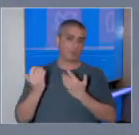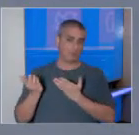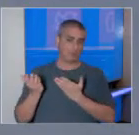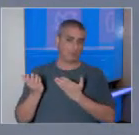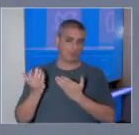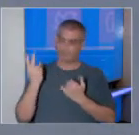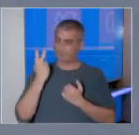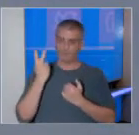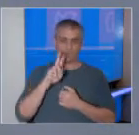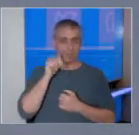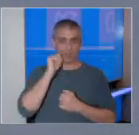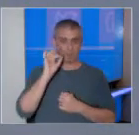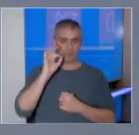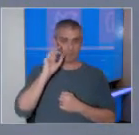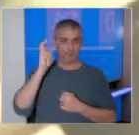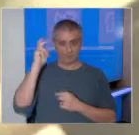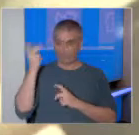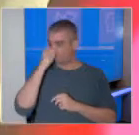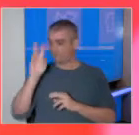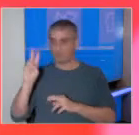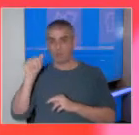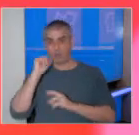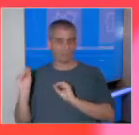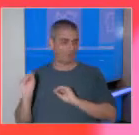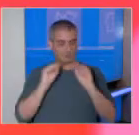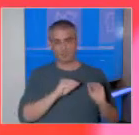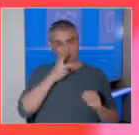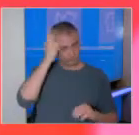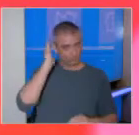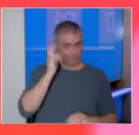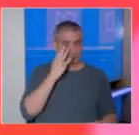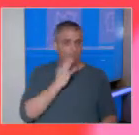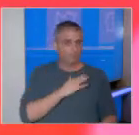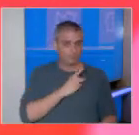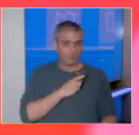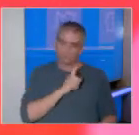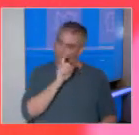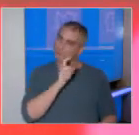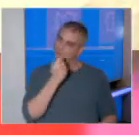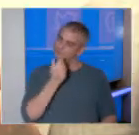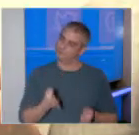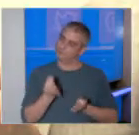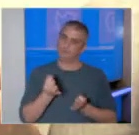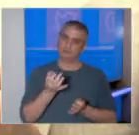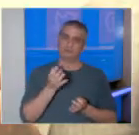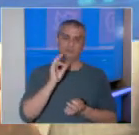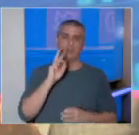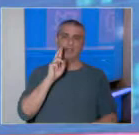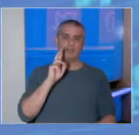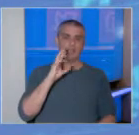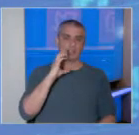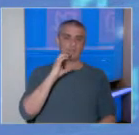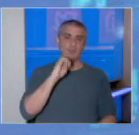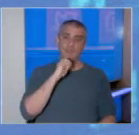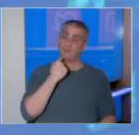הנוכחית, היא כמובן מכחול לבן של בני גנץ, והיא עזבה את כחול לבן. אבל הנה, אם תשימו לב, אולי קצת הקיצה של ע'דיר כמאל